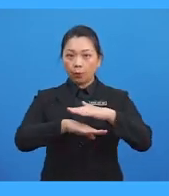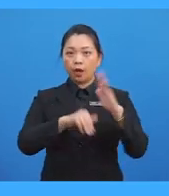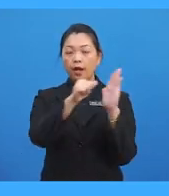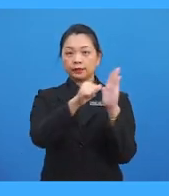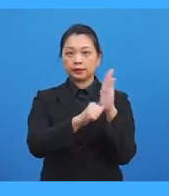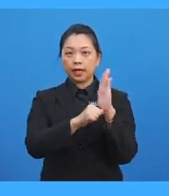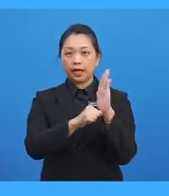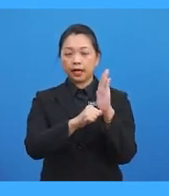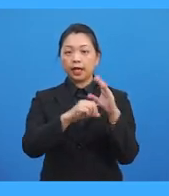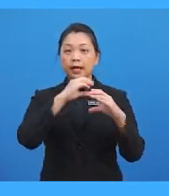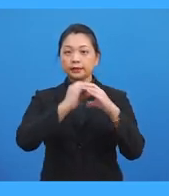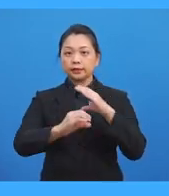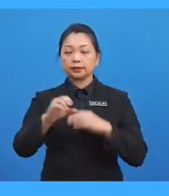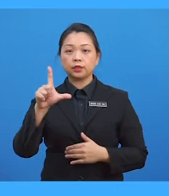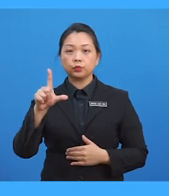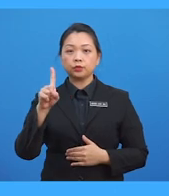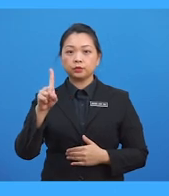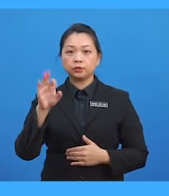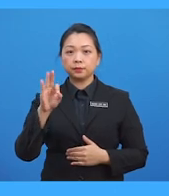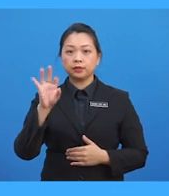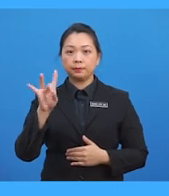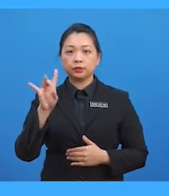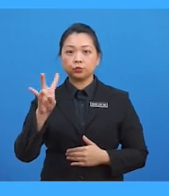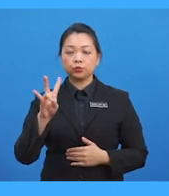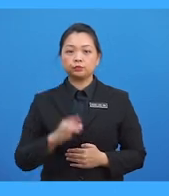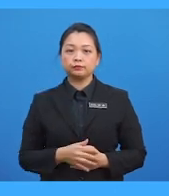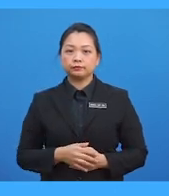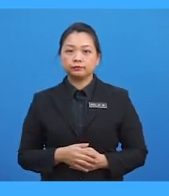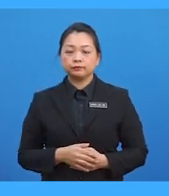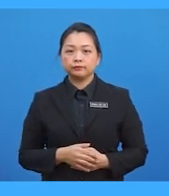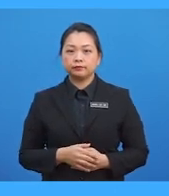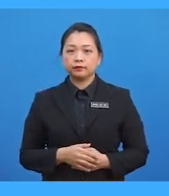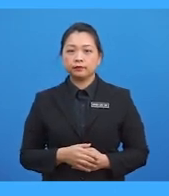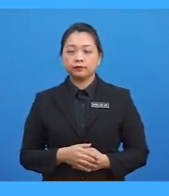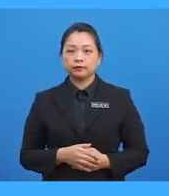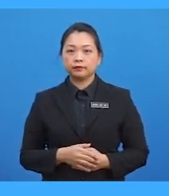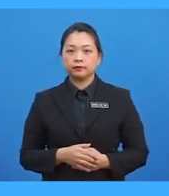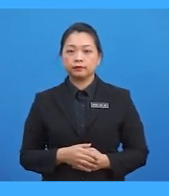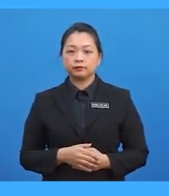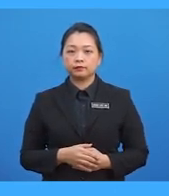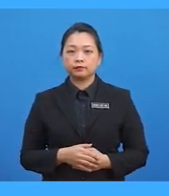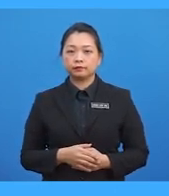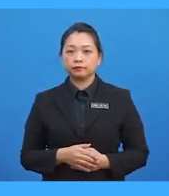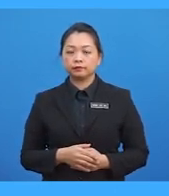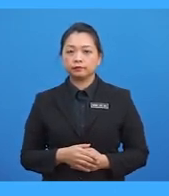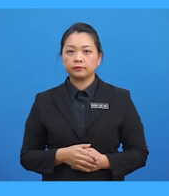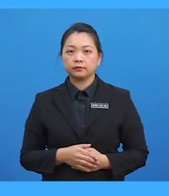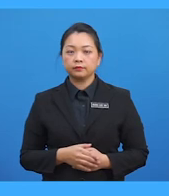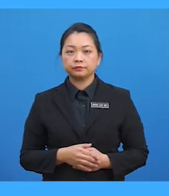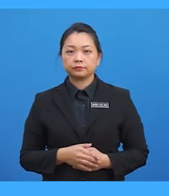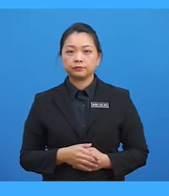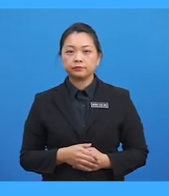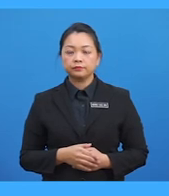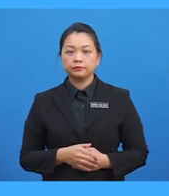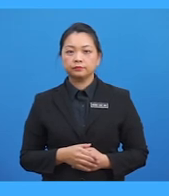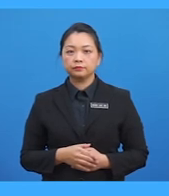1987. Sementara itu, karya-karya atau hasil ciptaan yang layak mendapat perlindungan harta intelek ialah